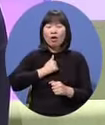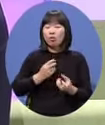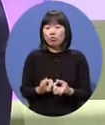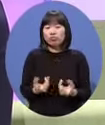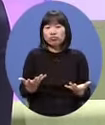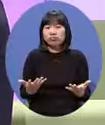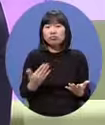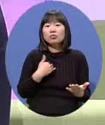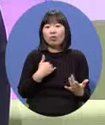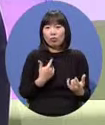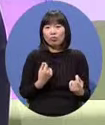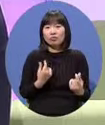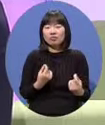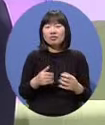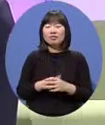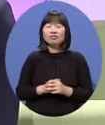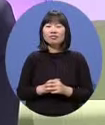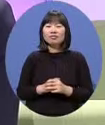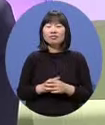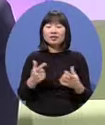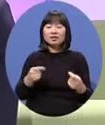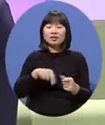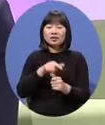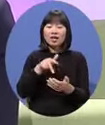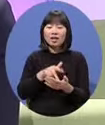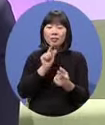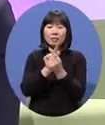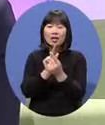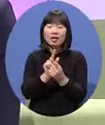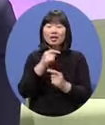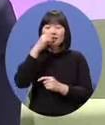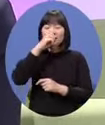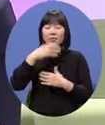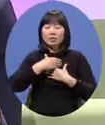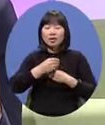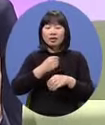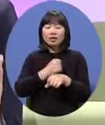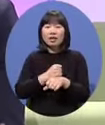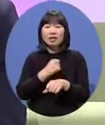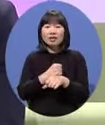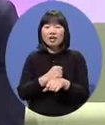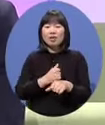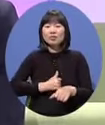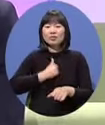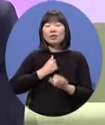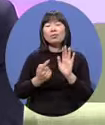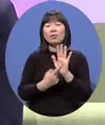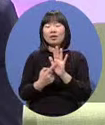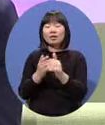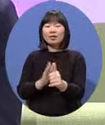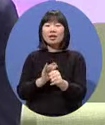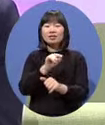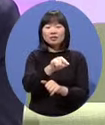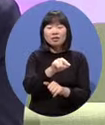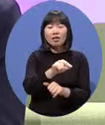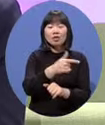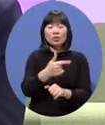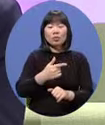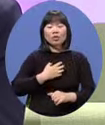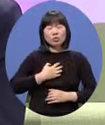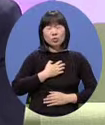없어요. 네. 저도 그렇습니다. 네. 그래서 그런 상황에서는 그냥 편안하게 사실은 그냥 분노를 표현하세요. 네가 그래서